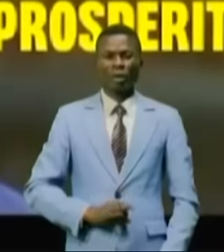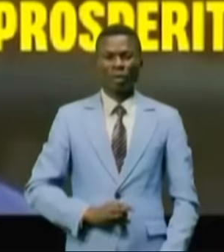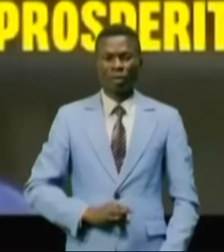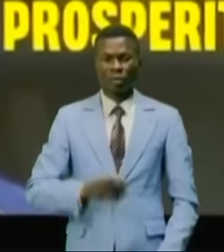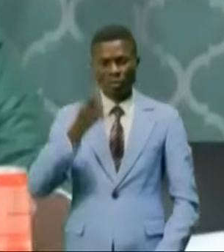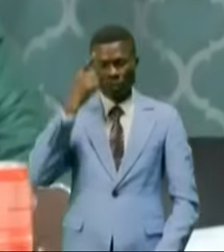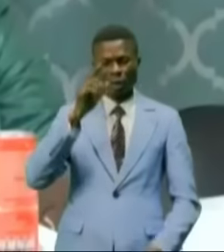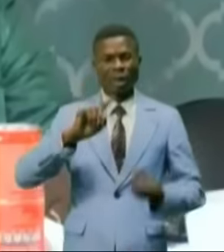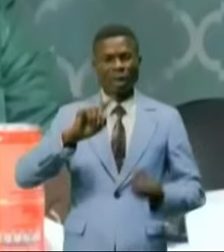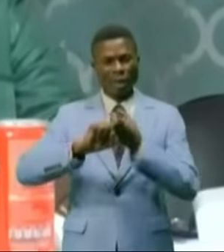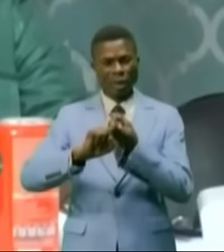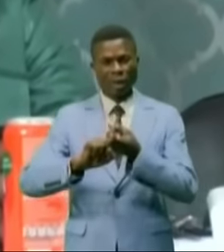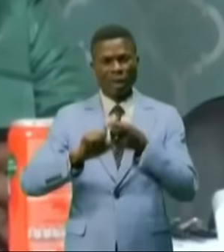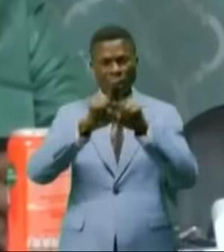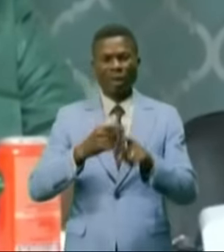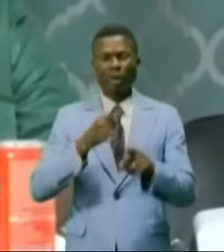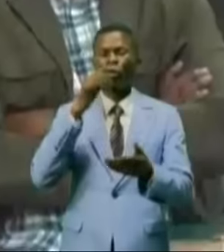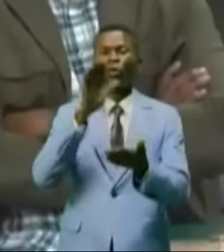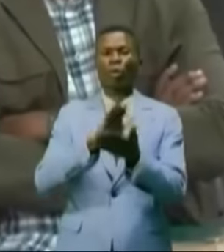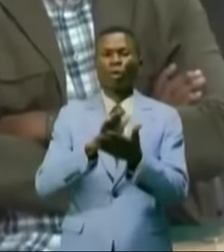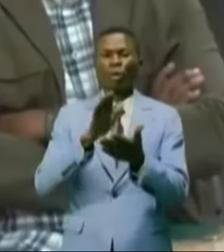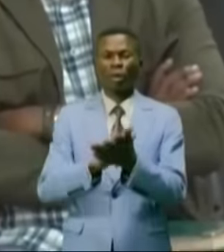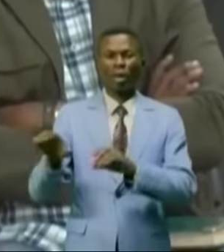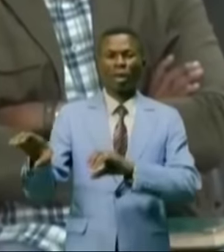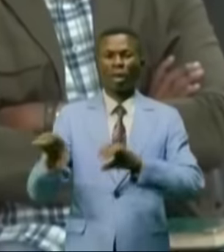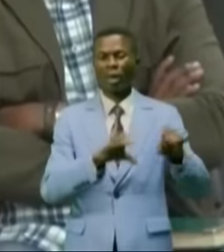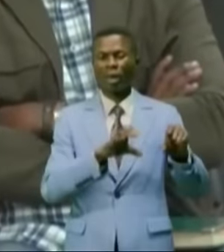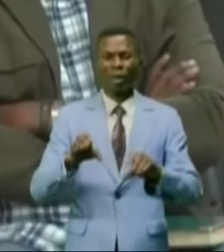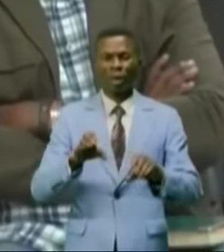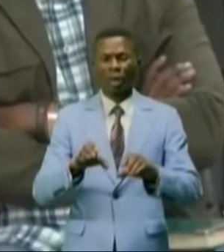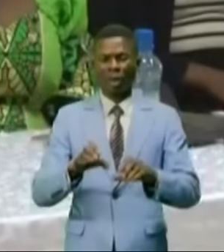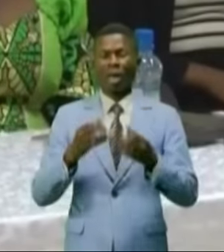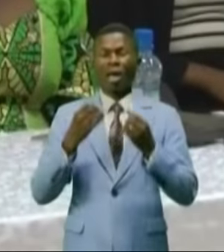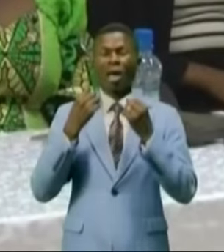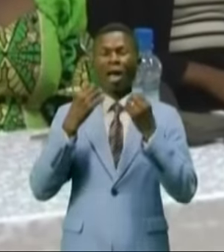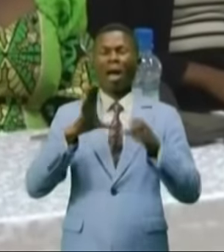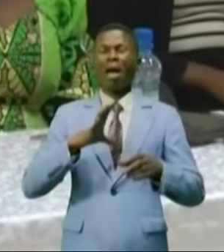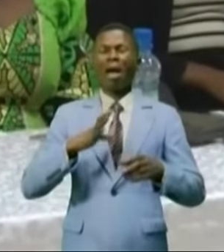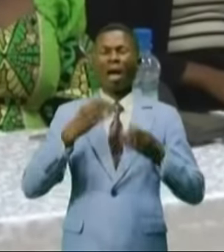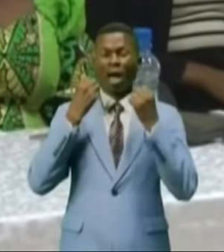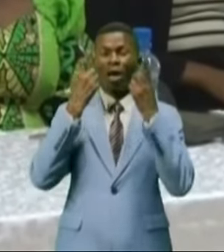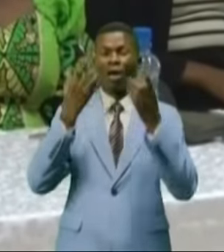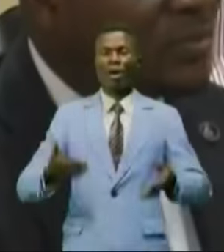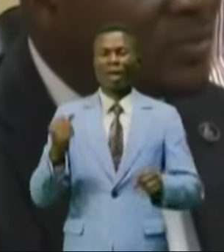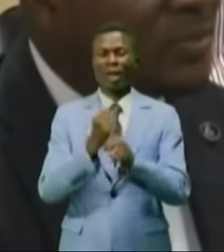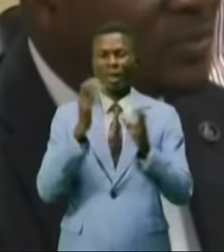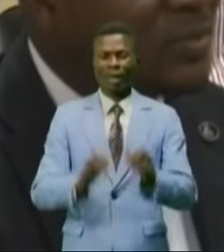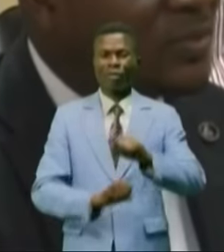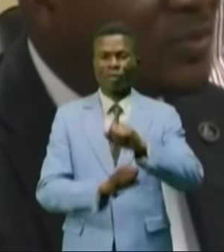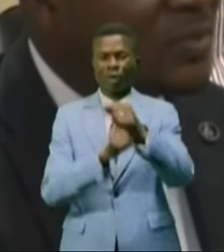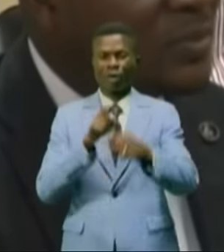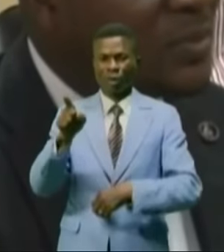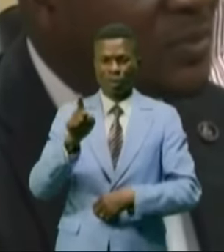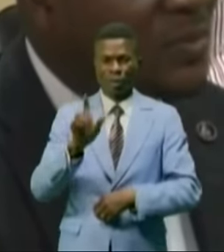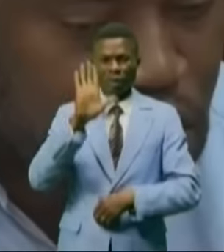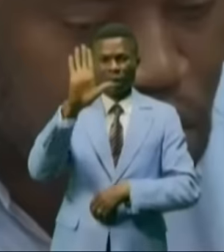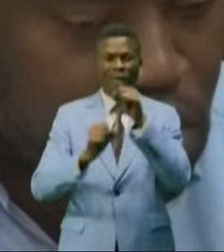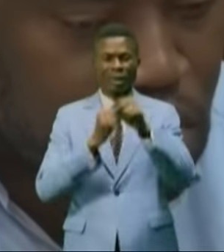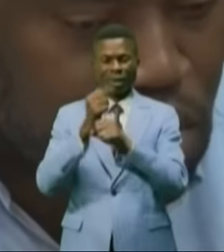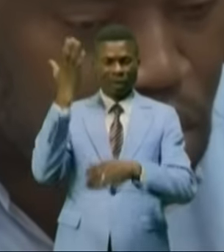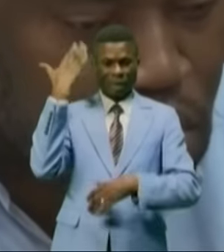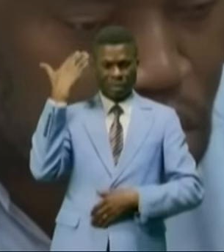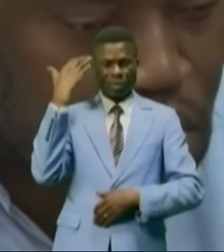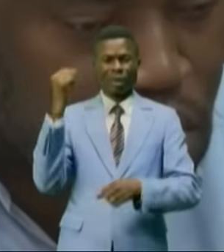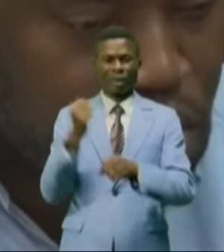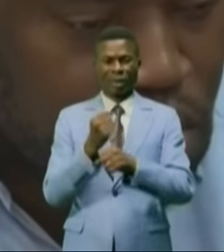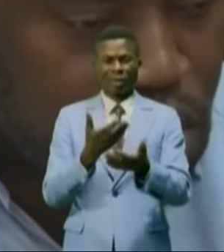la confiance et a remercié dans une cérémonie émotionnellement lourde le personnel qui l'a accompagné dans son travail.